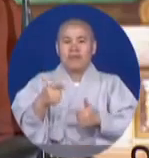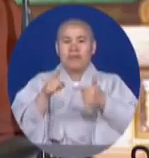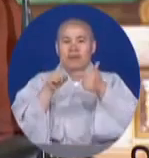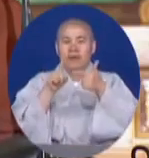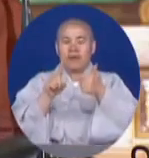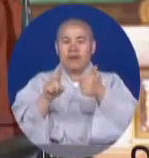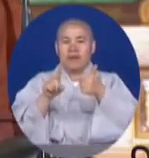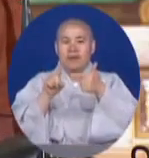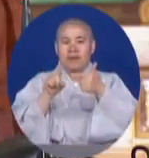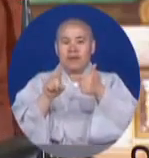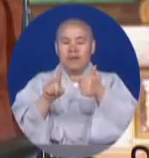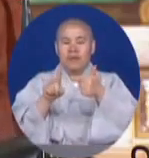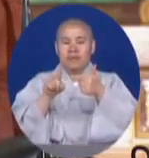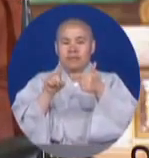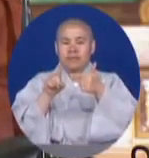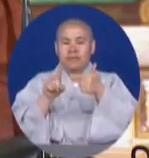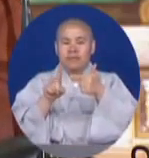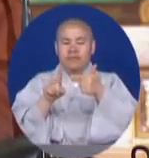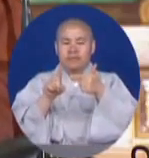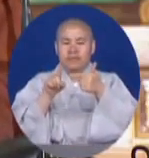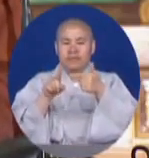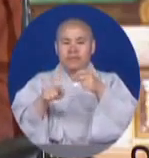불가이견이로다